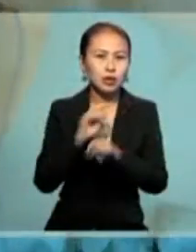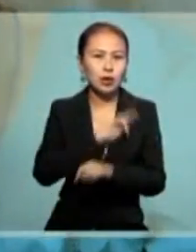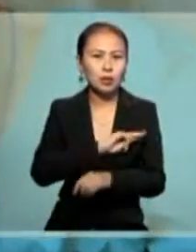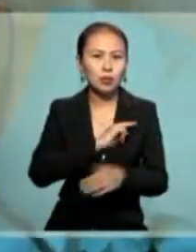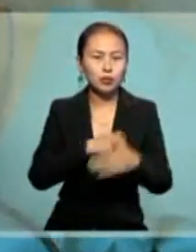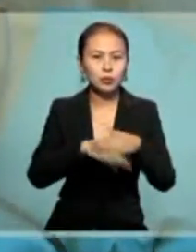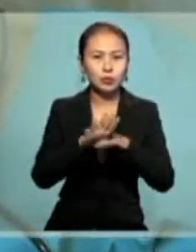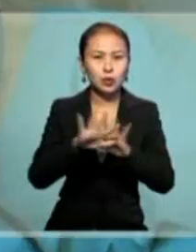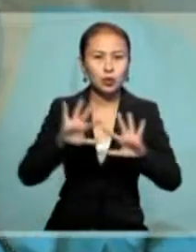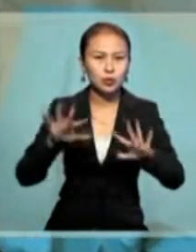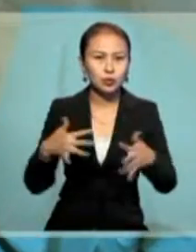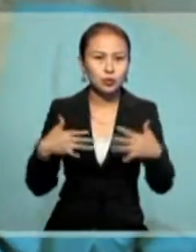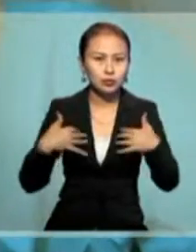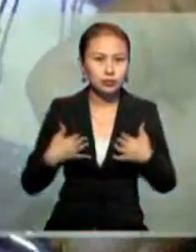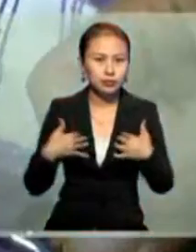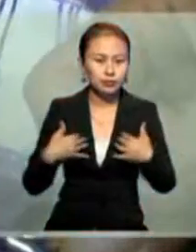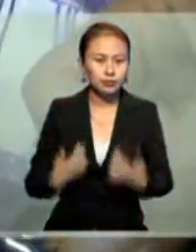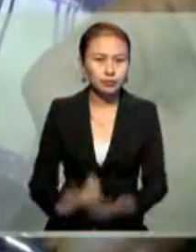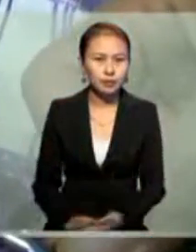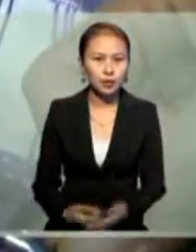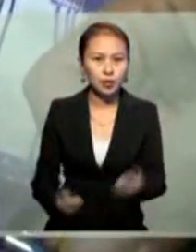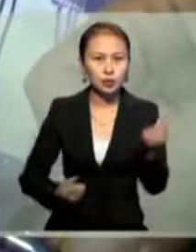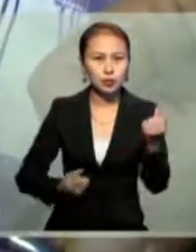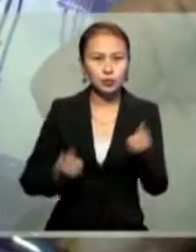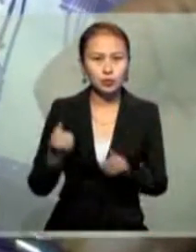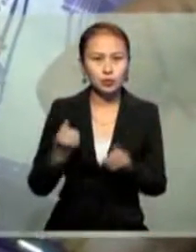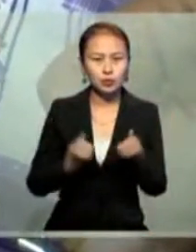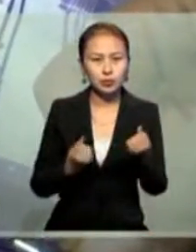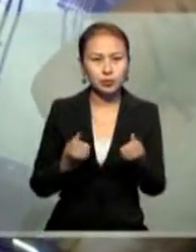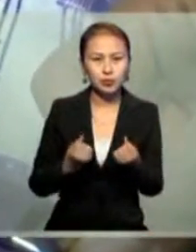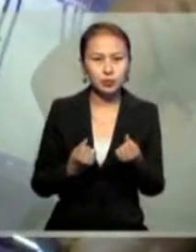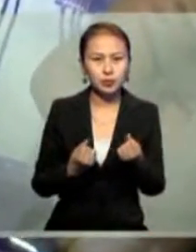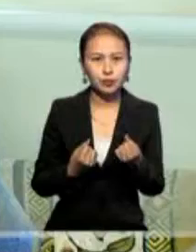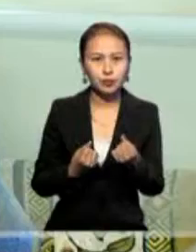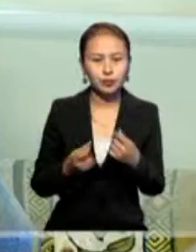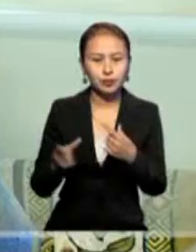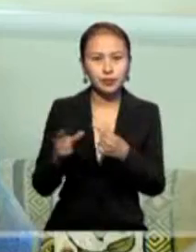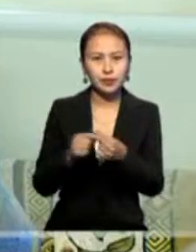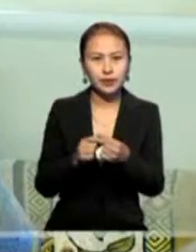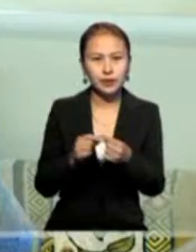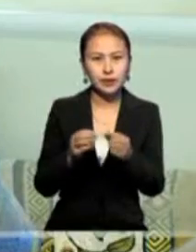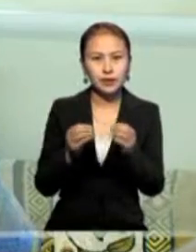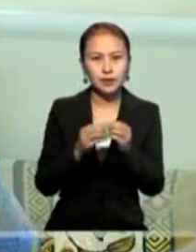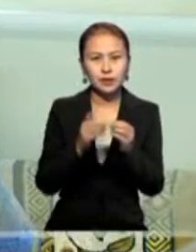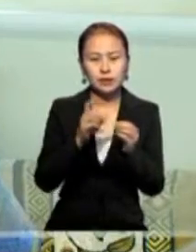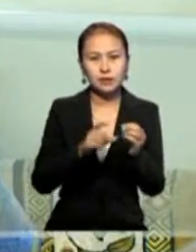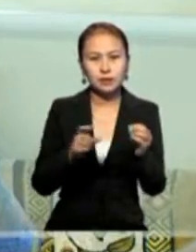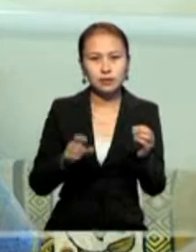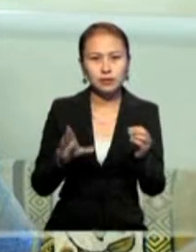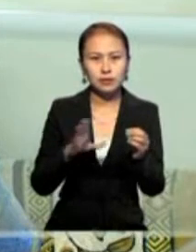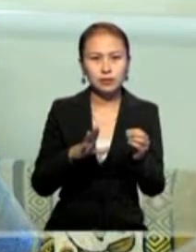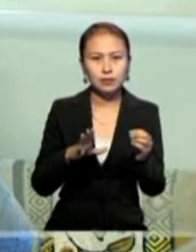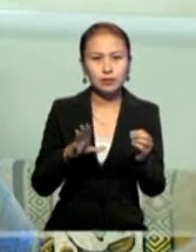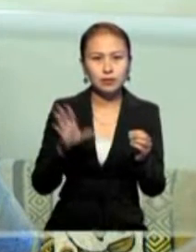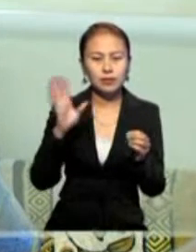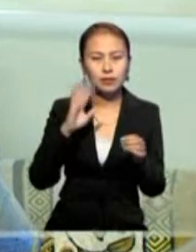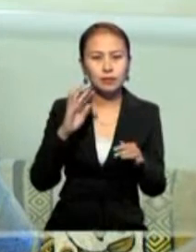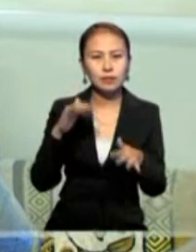осындай қайғылы жағдайға тап болды. Шопырымызбен 10 адам болдық. Жазира есімді қыз кеппенін айтып қалды